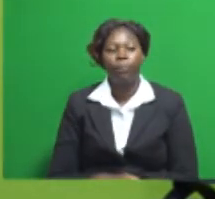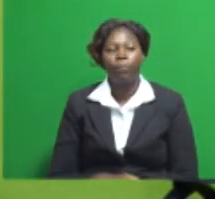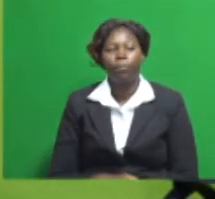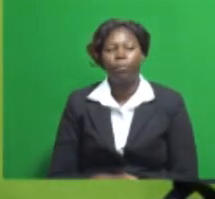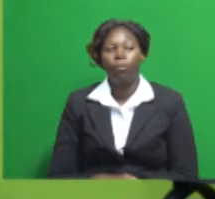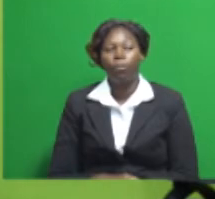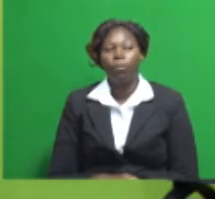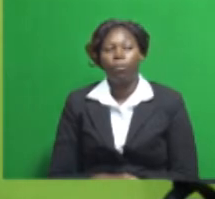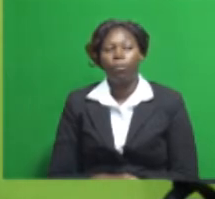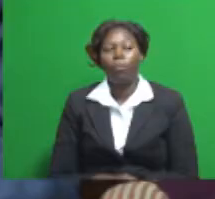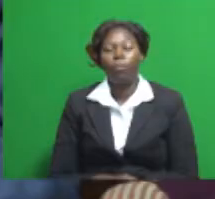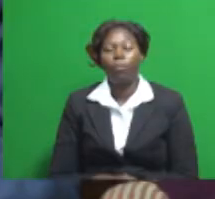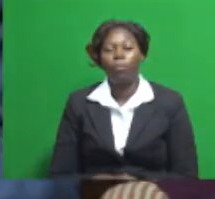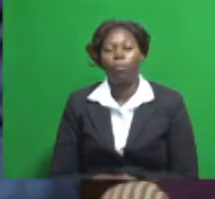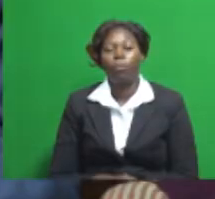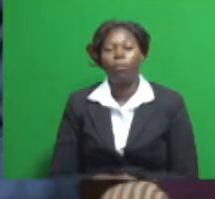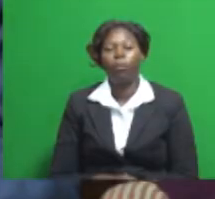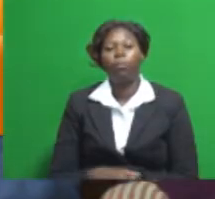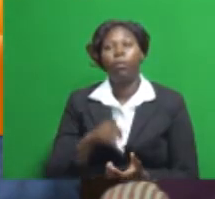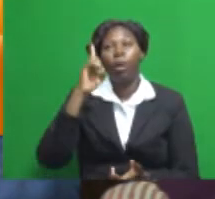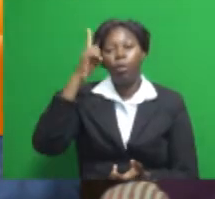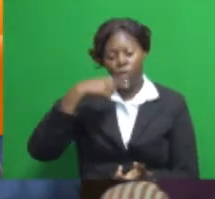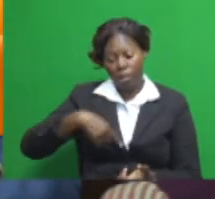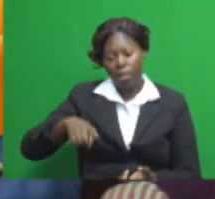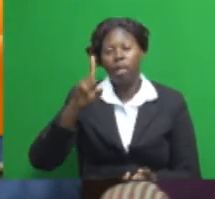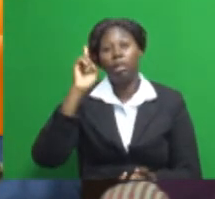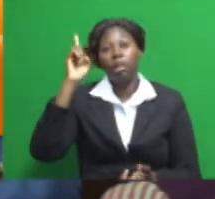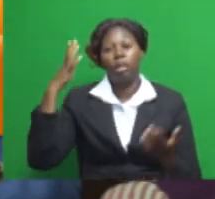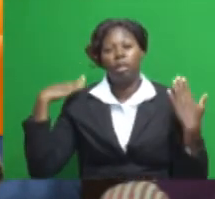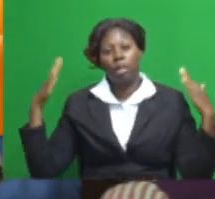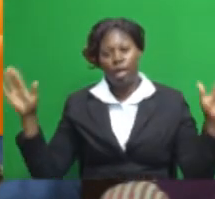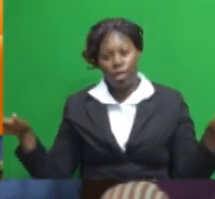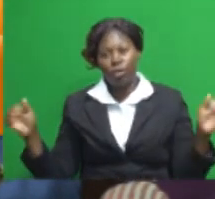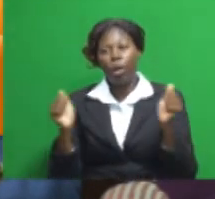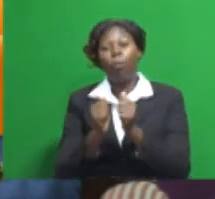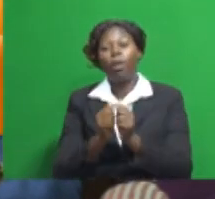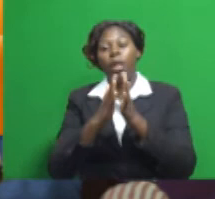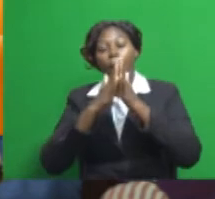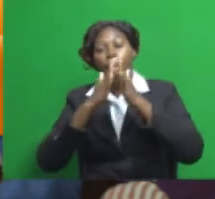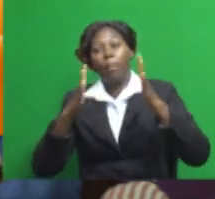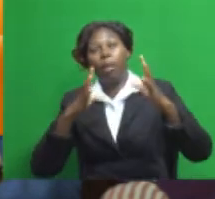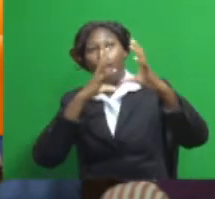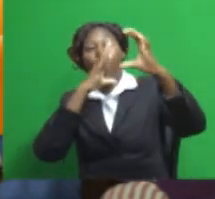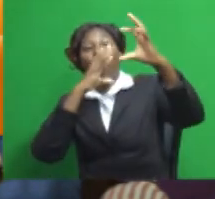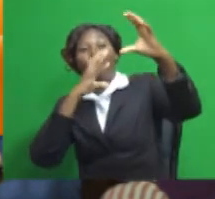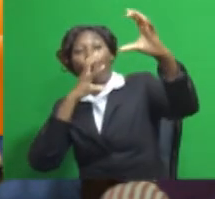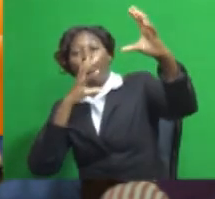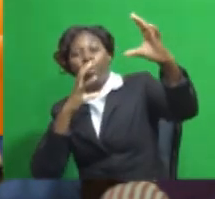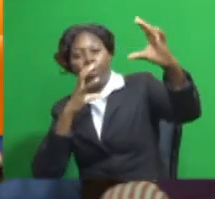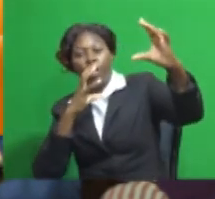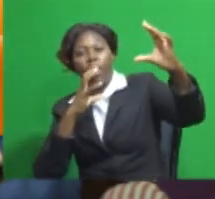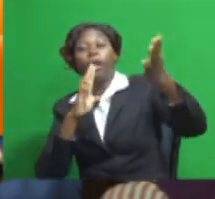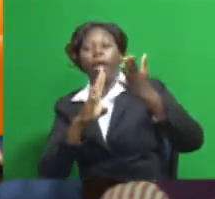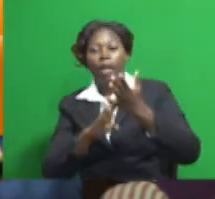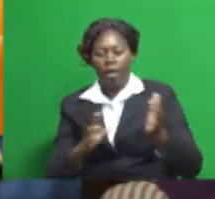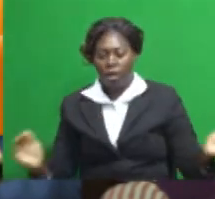vedu. Mateo 24, 31. Yes. Uchatuma vatumwa vake nehwamanda huru. Yes. Vachaunganidza vasanangurwa vake kunobva